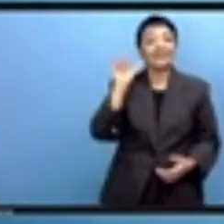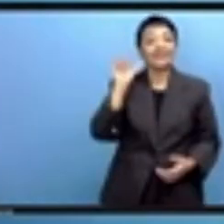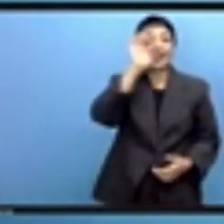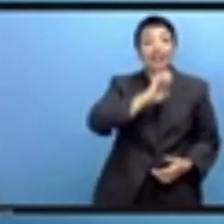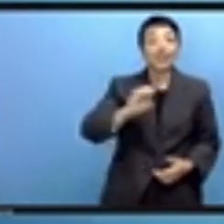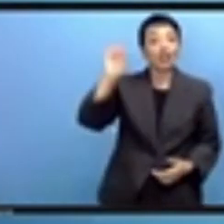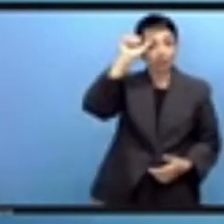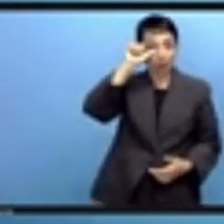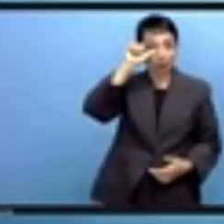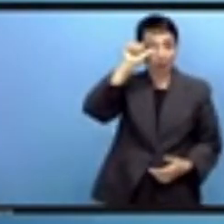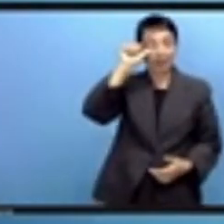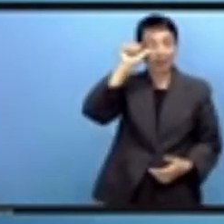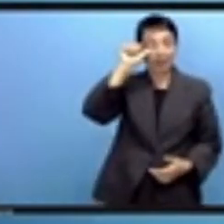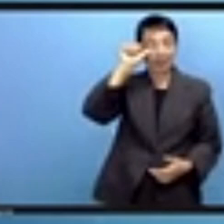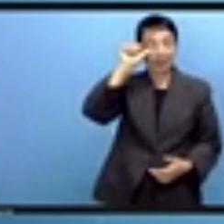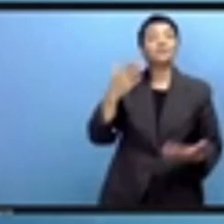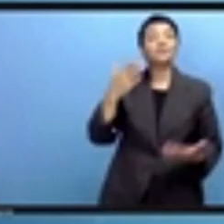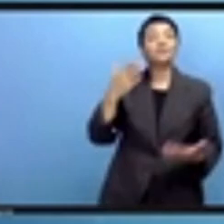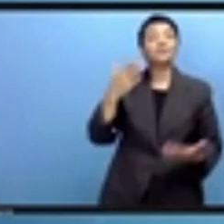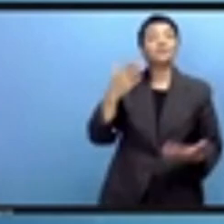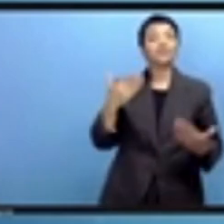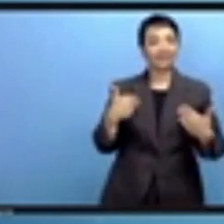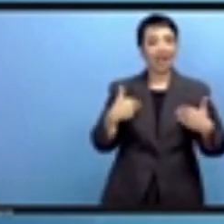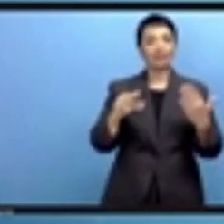家。那么实际上呢，埃塞俄比亚